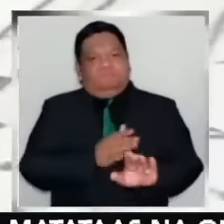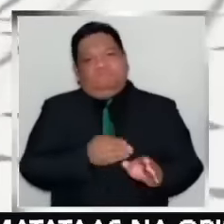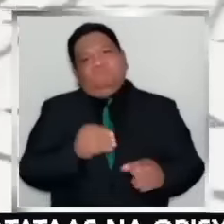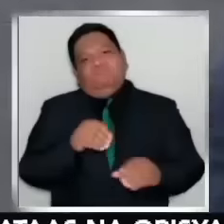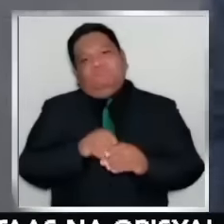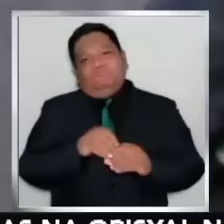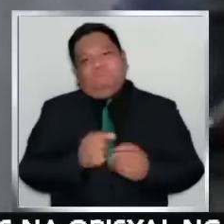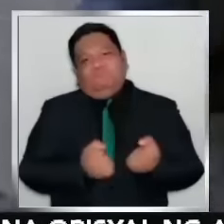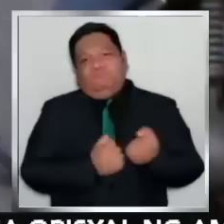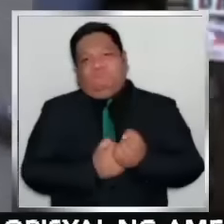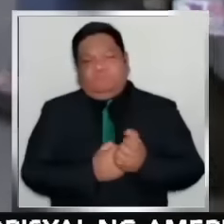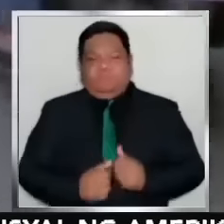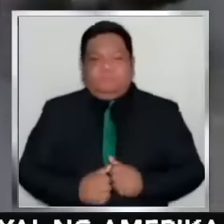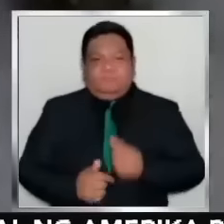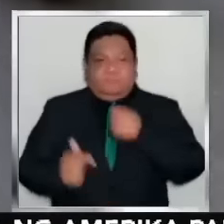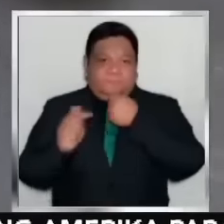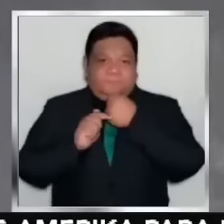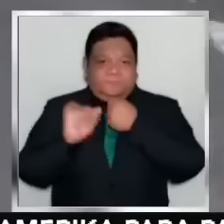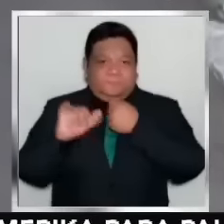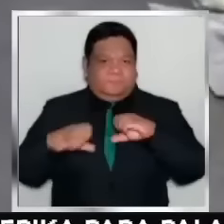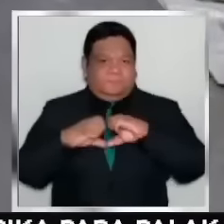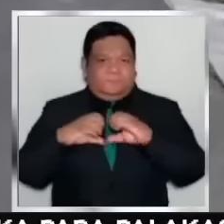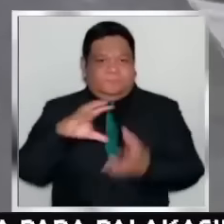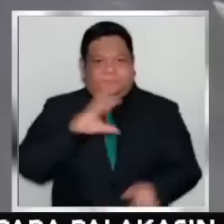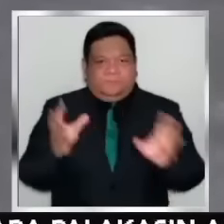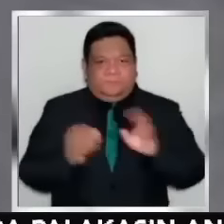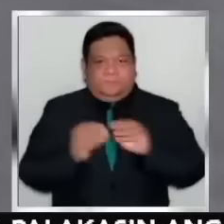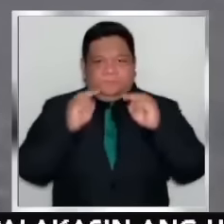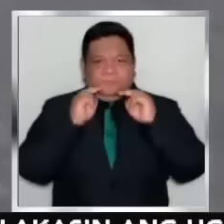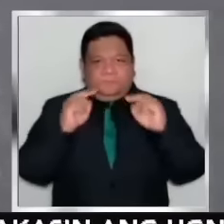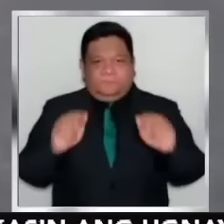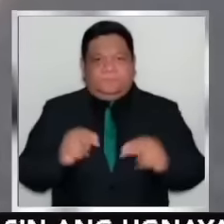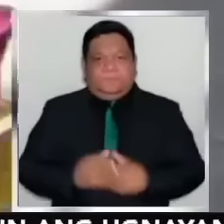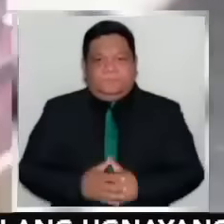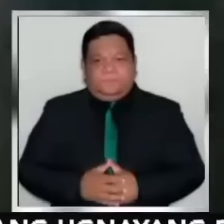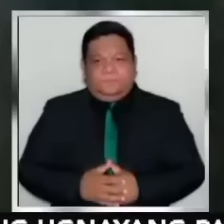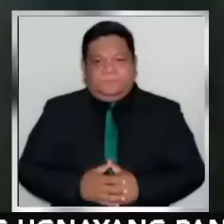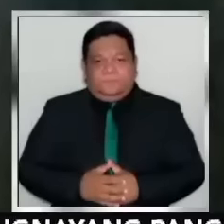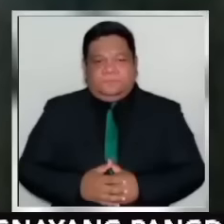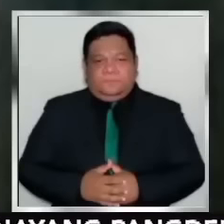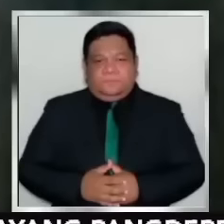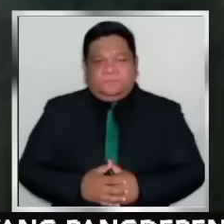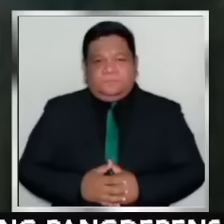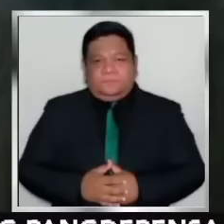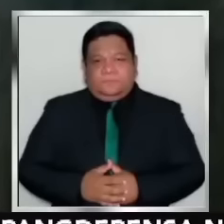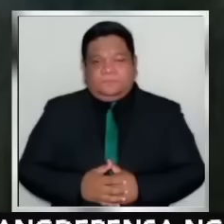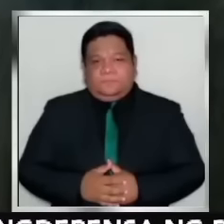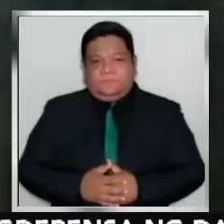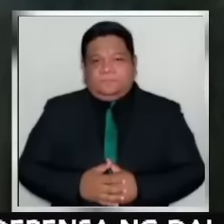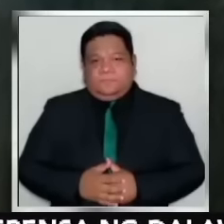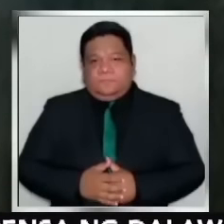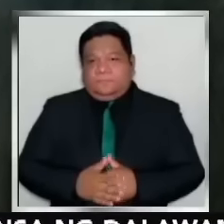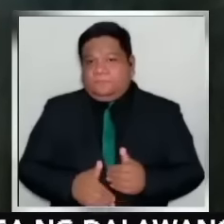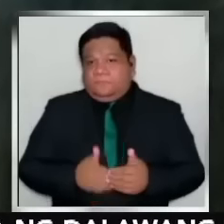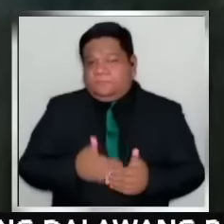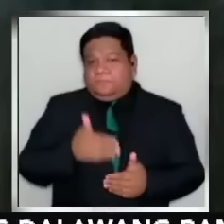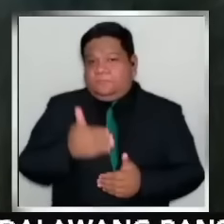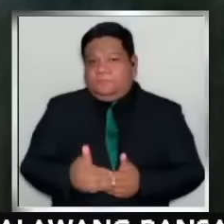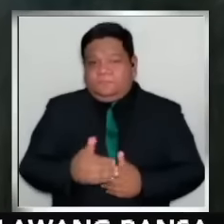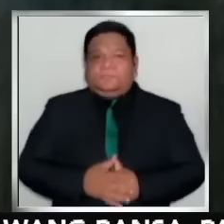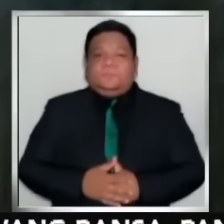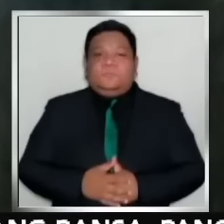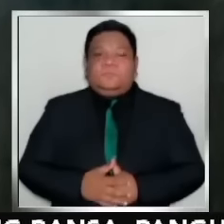Integrated News, Oscar Oida, Nakatutok, 24 Oras. Higit 4,000 na ang